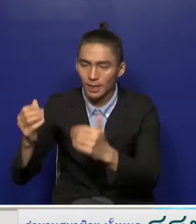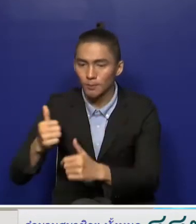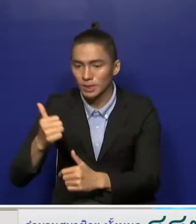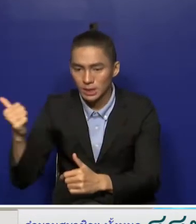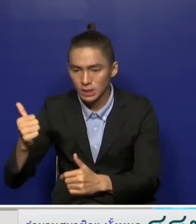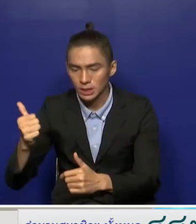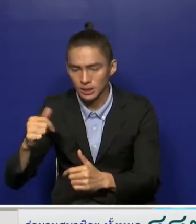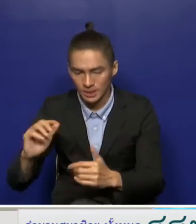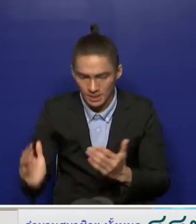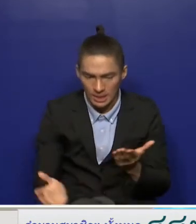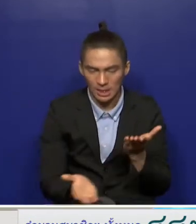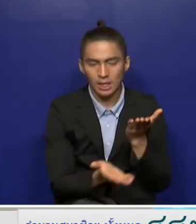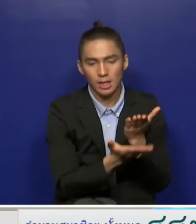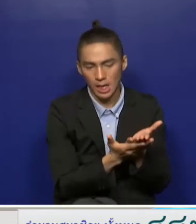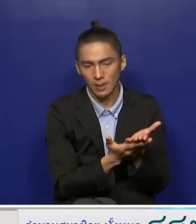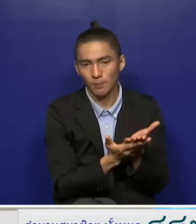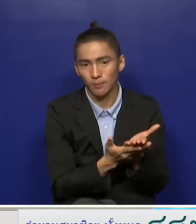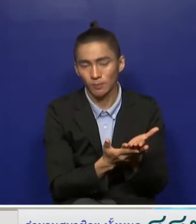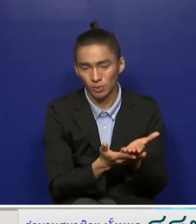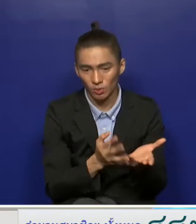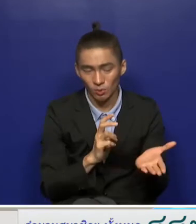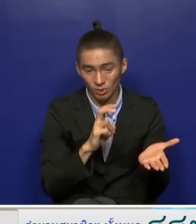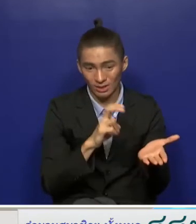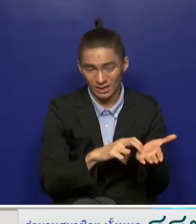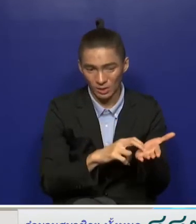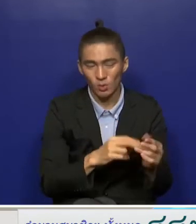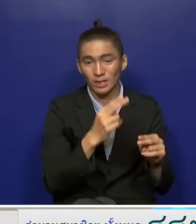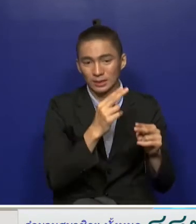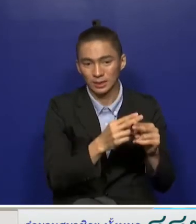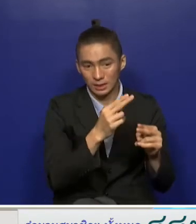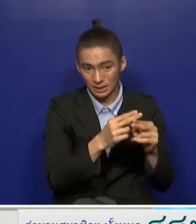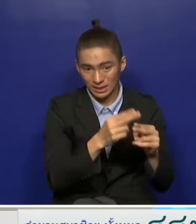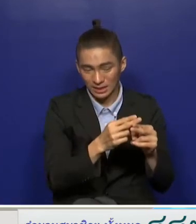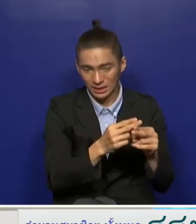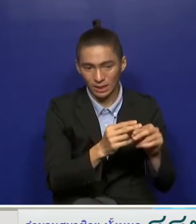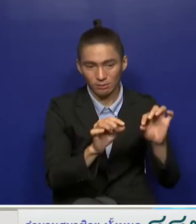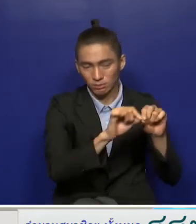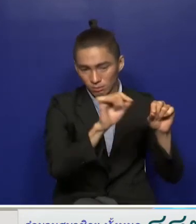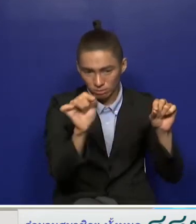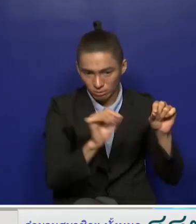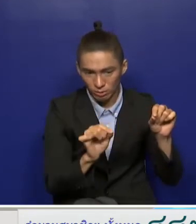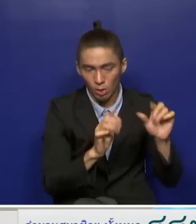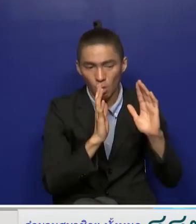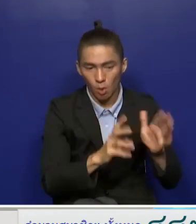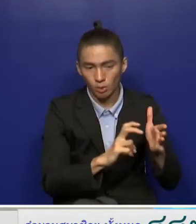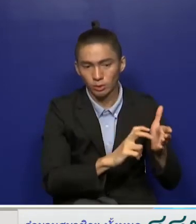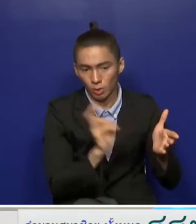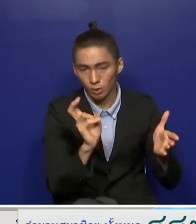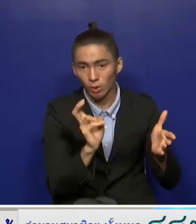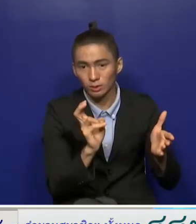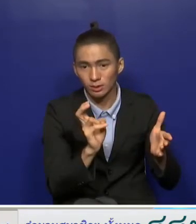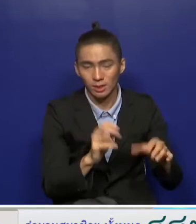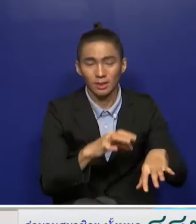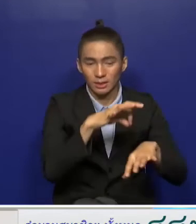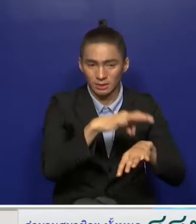นกิจกร